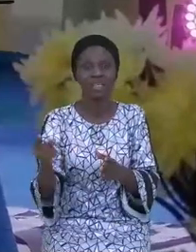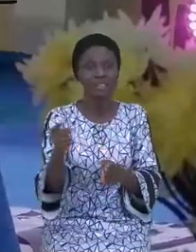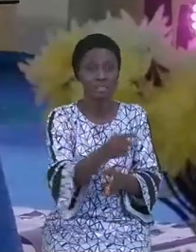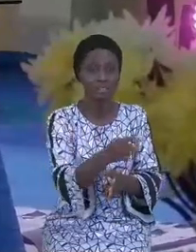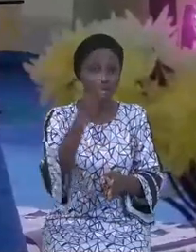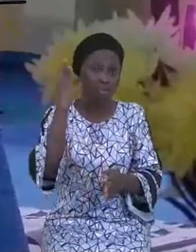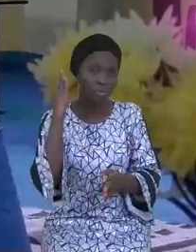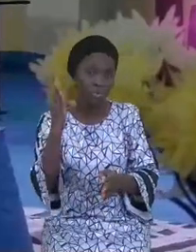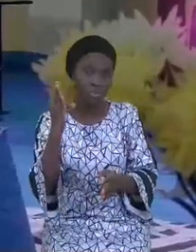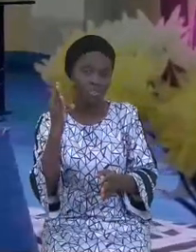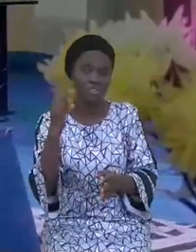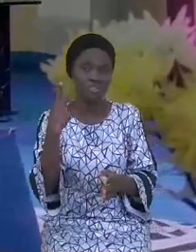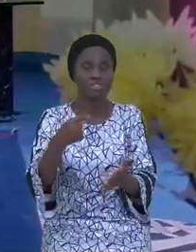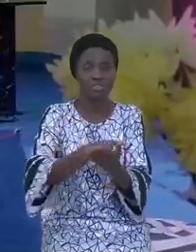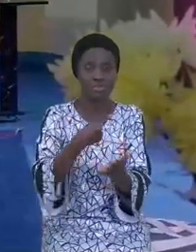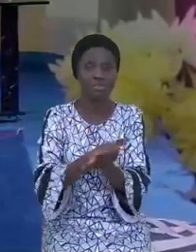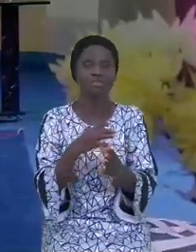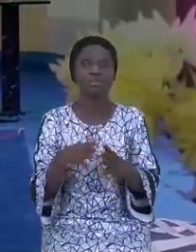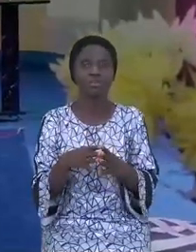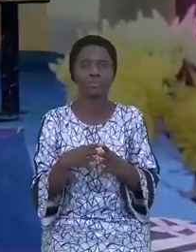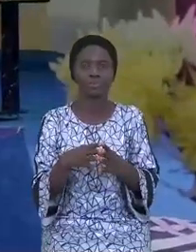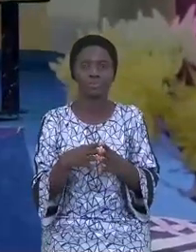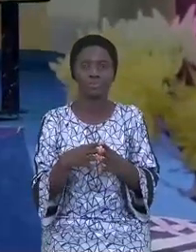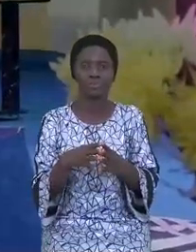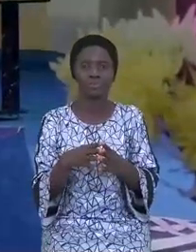l'évangile. Verset 8.